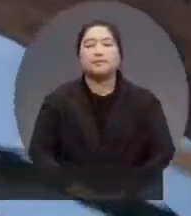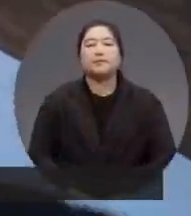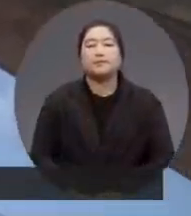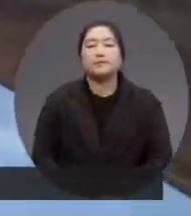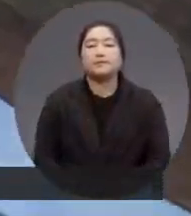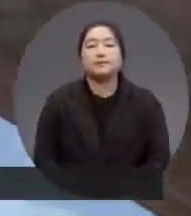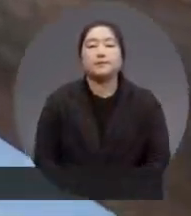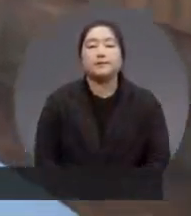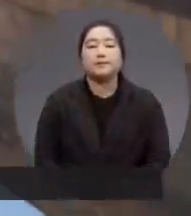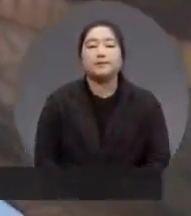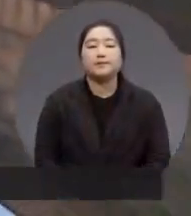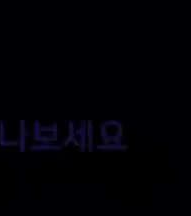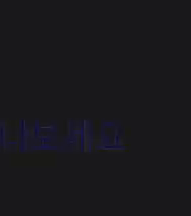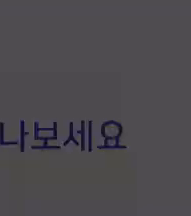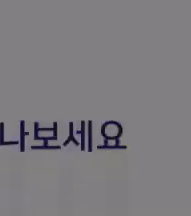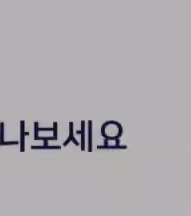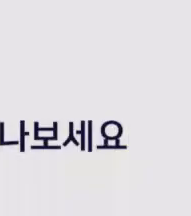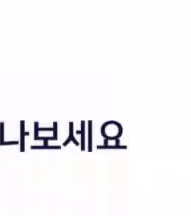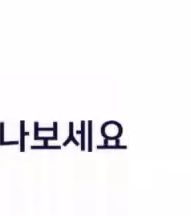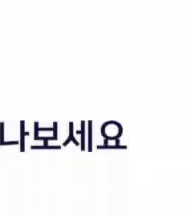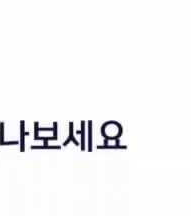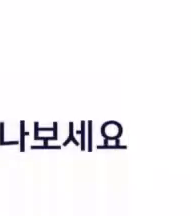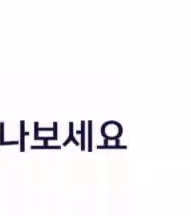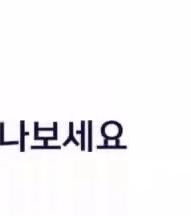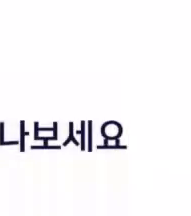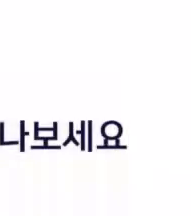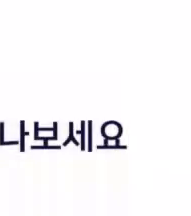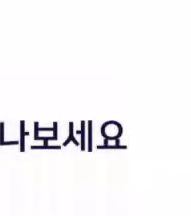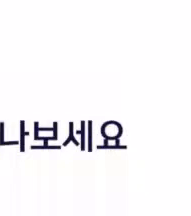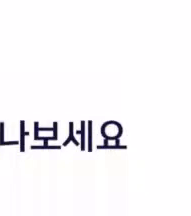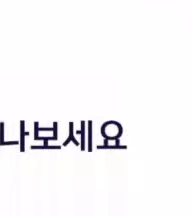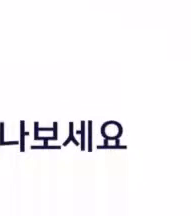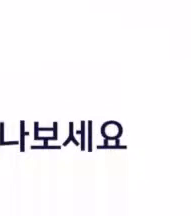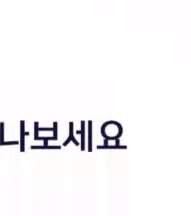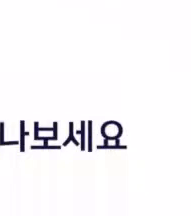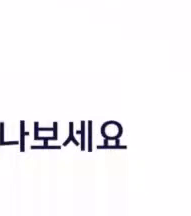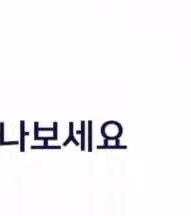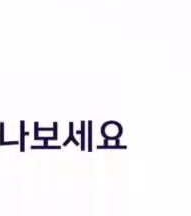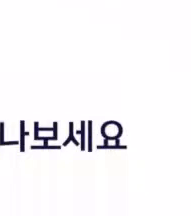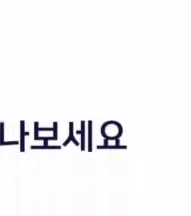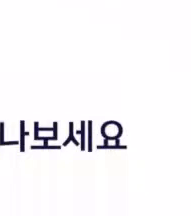뉴스 이지연입니다.